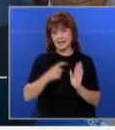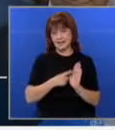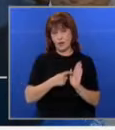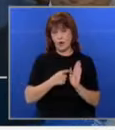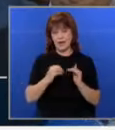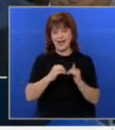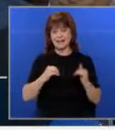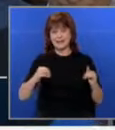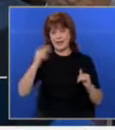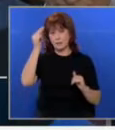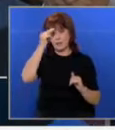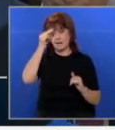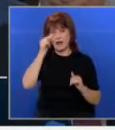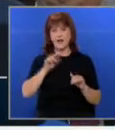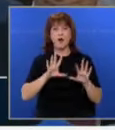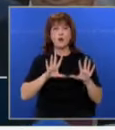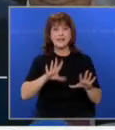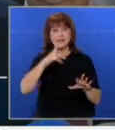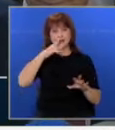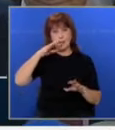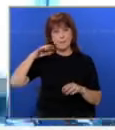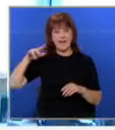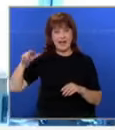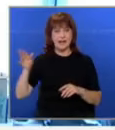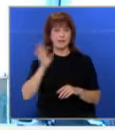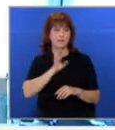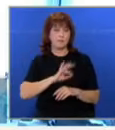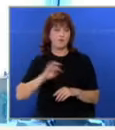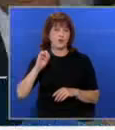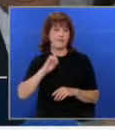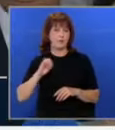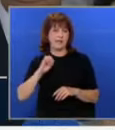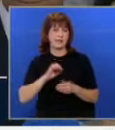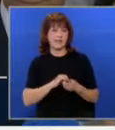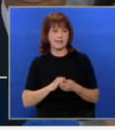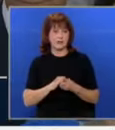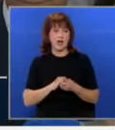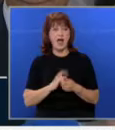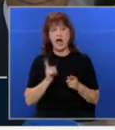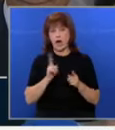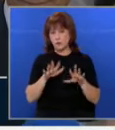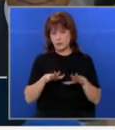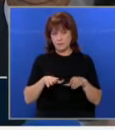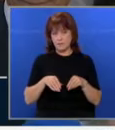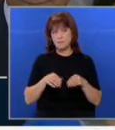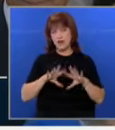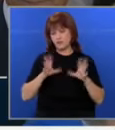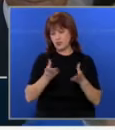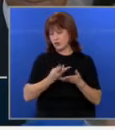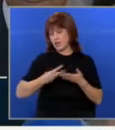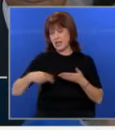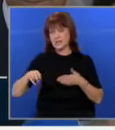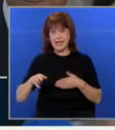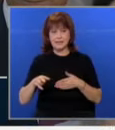разделят България от 10 милиарда да получи от Европейския съюз. Ако няма да ги приемем, всички да излеземе пред българските граждани и да кажем, не очаквайте